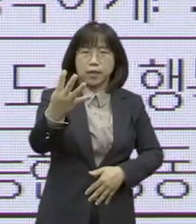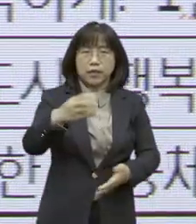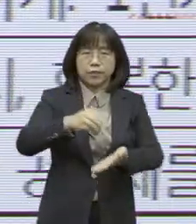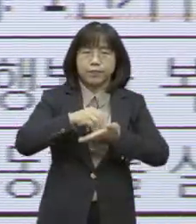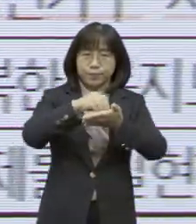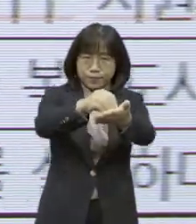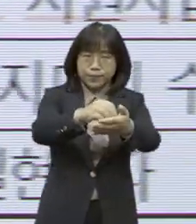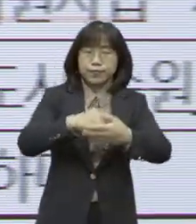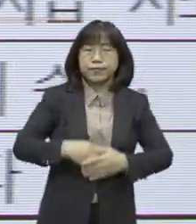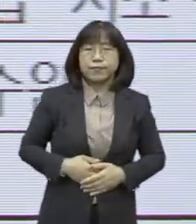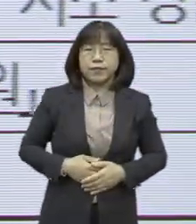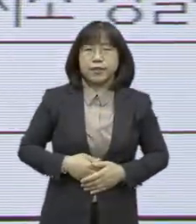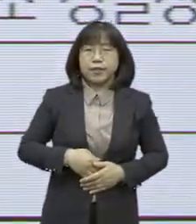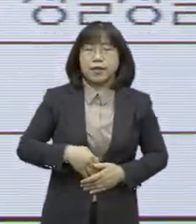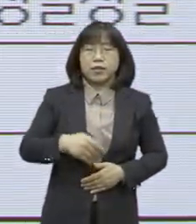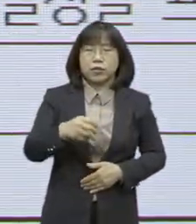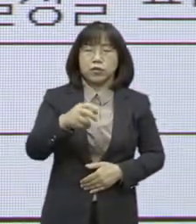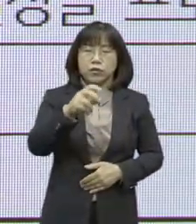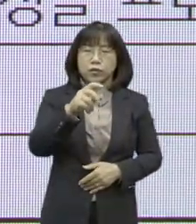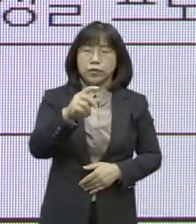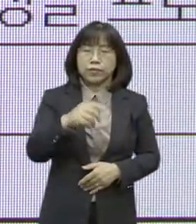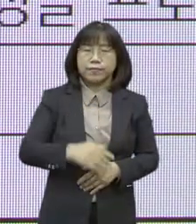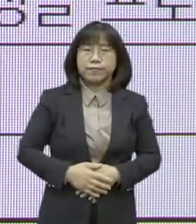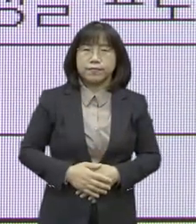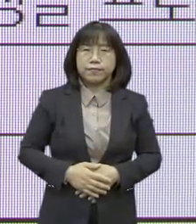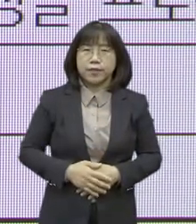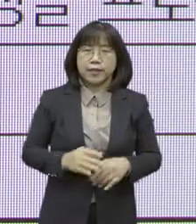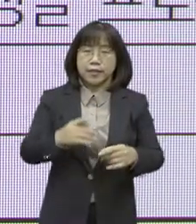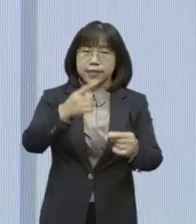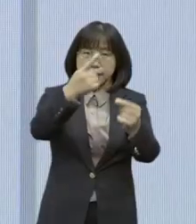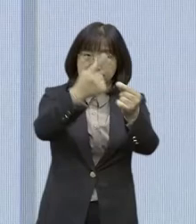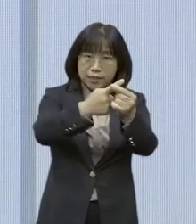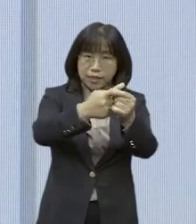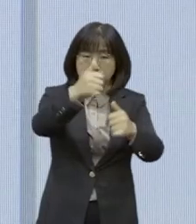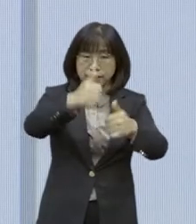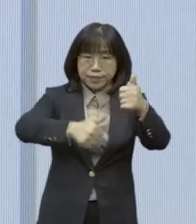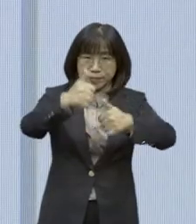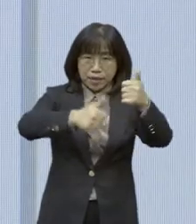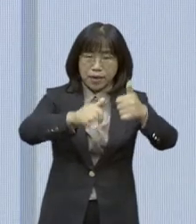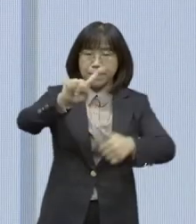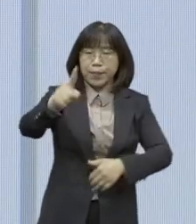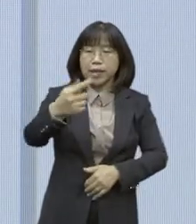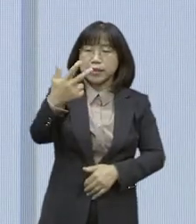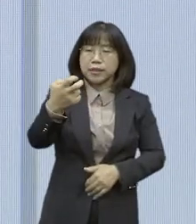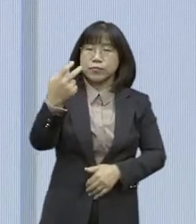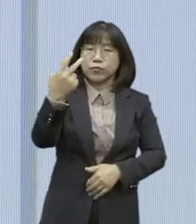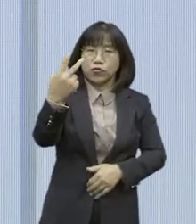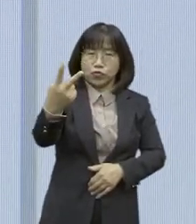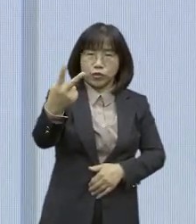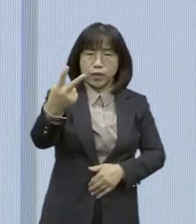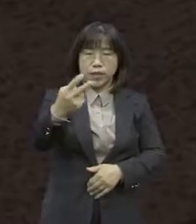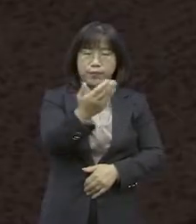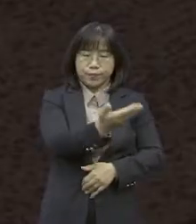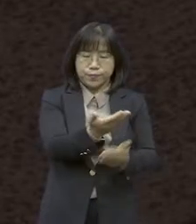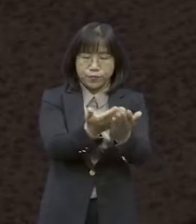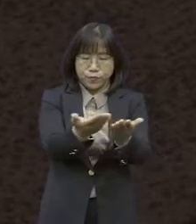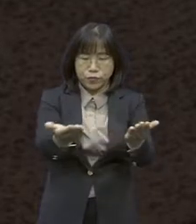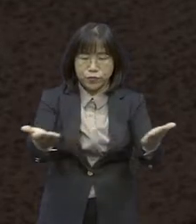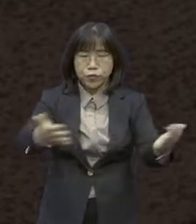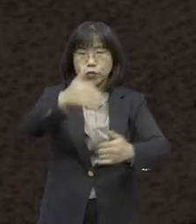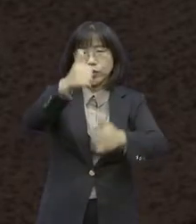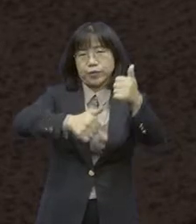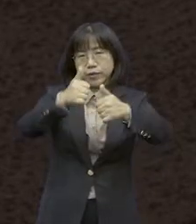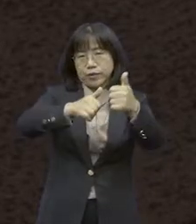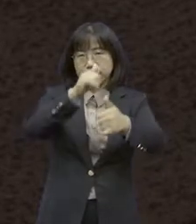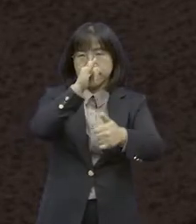응모한 353개의 우수 사례가 제출됐으며 1차 심사를 거쳐 선정된 172개의 사례를 대상으로